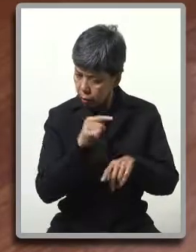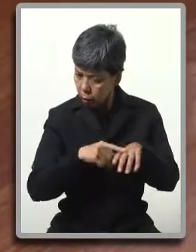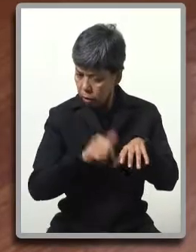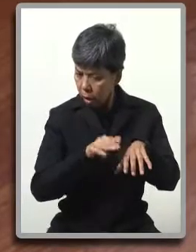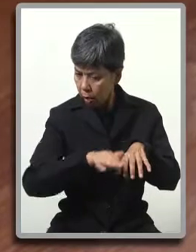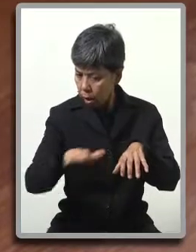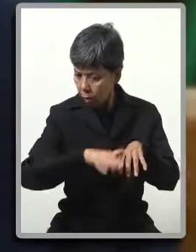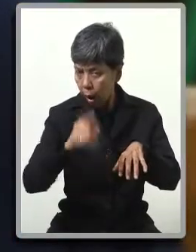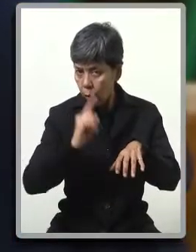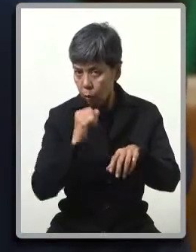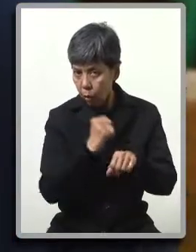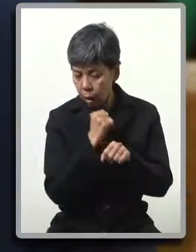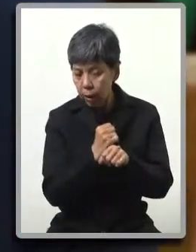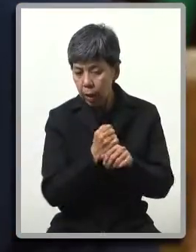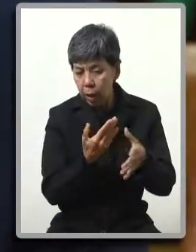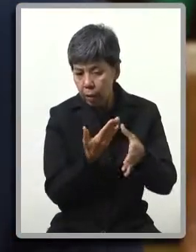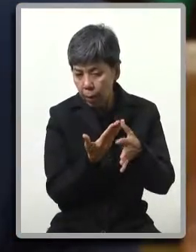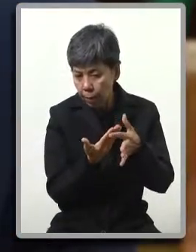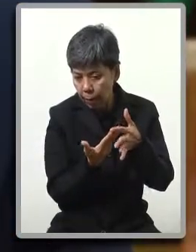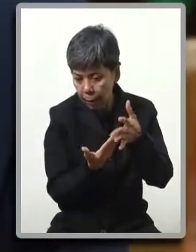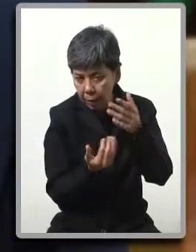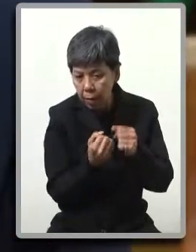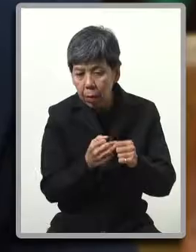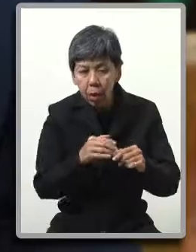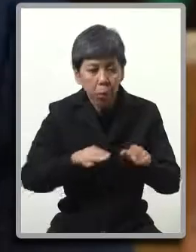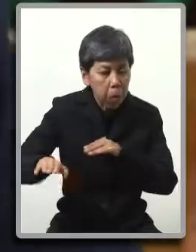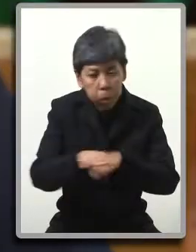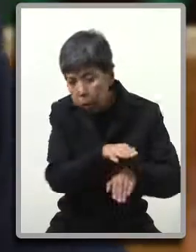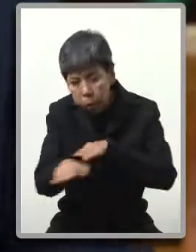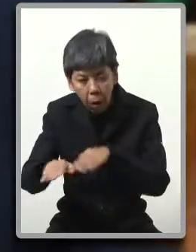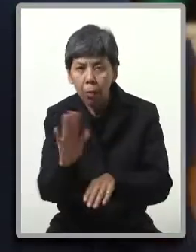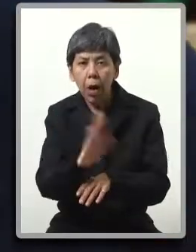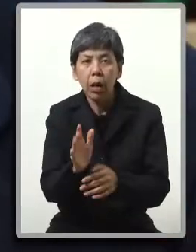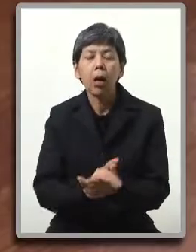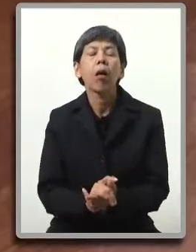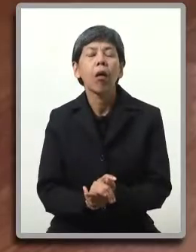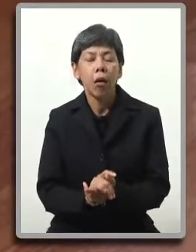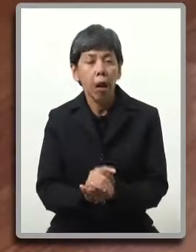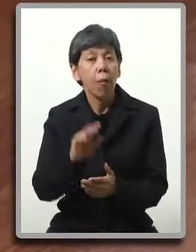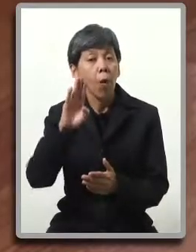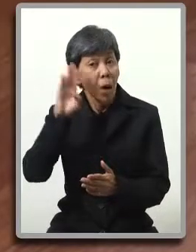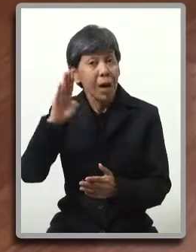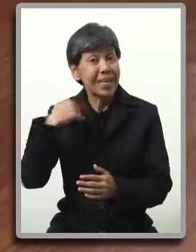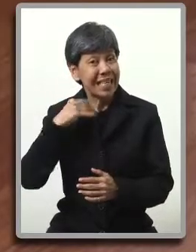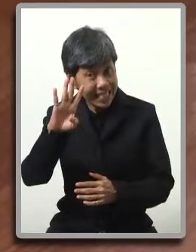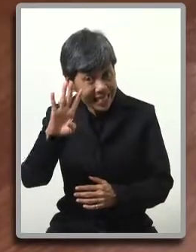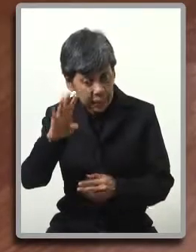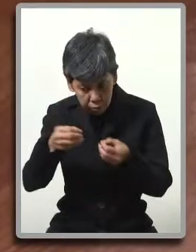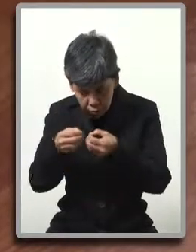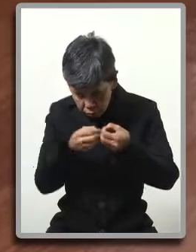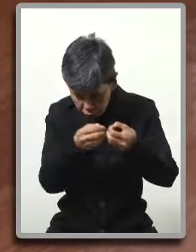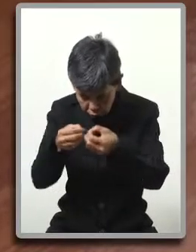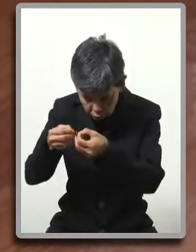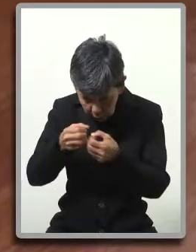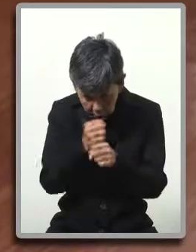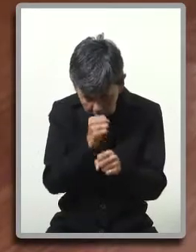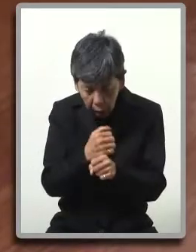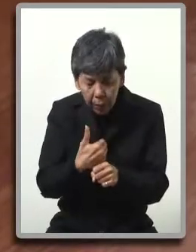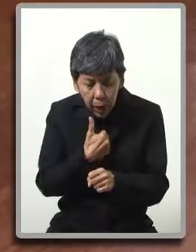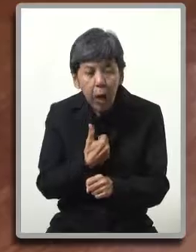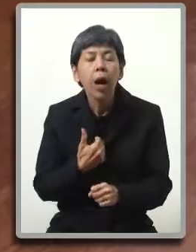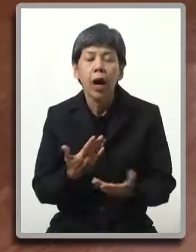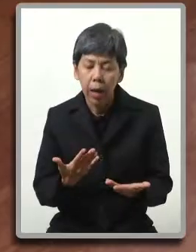ใครเขาทำก ัน แล้วท่านต้องเรียงลำดับรถไม่ใช่ขับไปแซงกันบนถนน อ๋อใน4บริษัทนี ้ตกลงกันเลยเอามาตกลงกัน